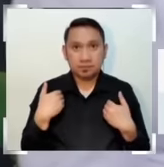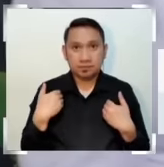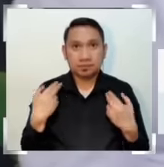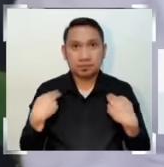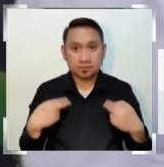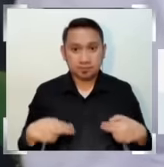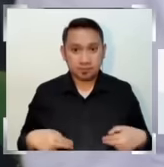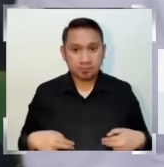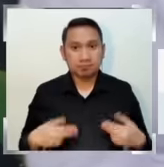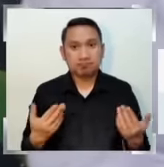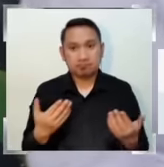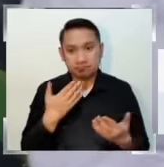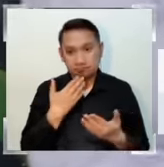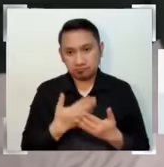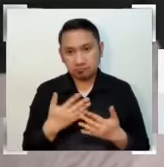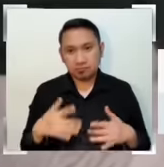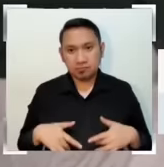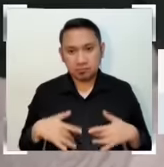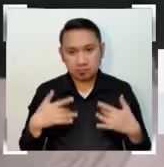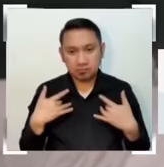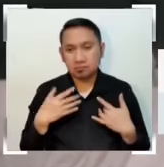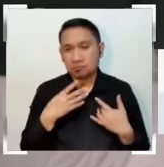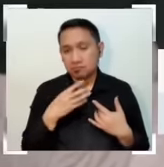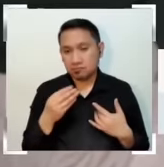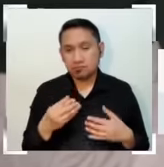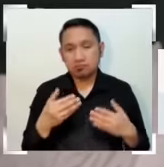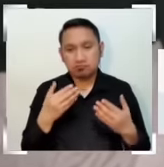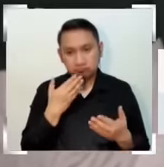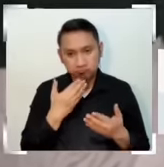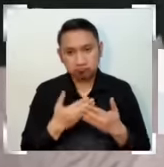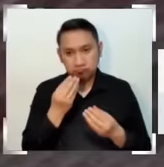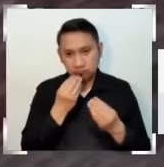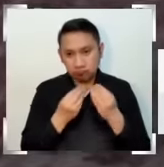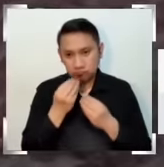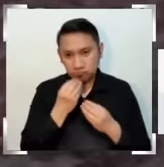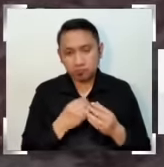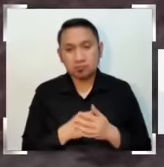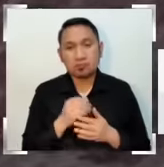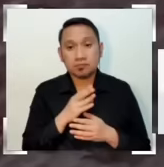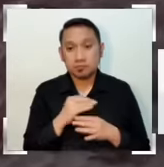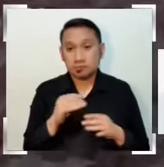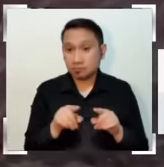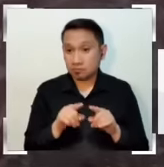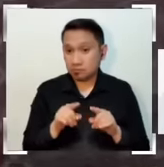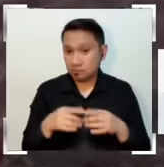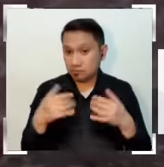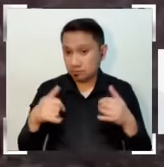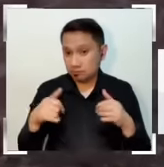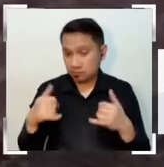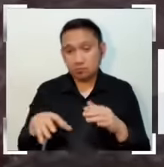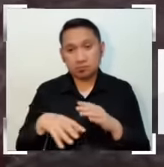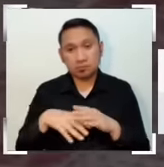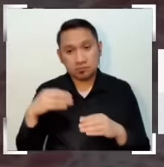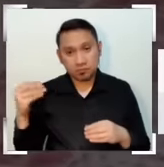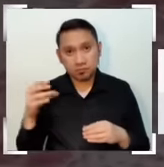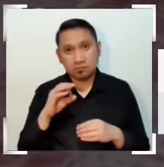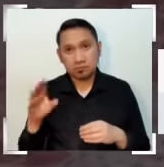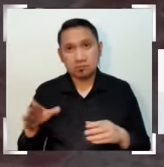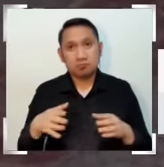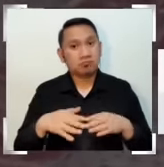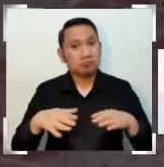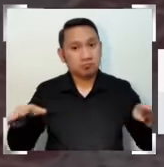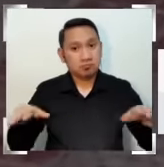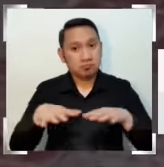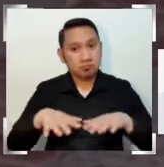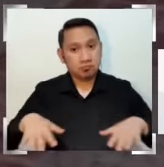lifestyle and healthy din na diet. Dapat daw ay pinapaglaro rin ang mga aso sa labas o sa malalawak na bakuran para sa